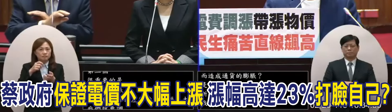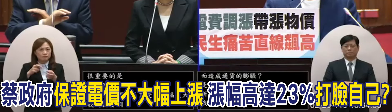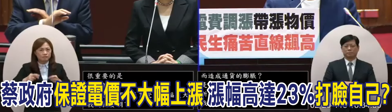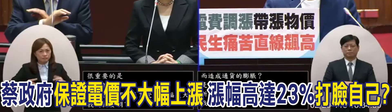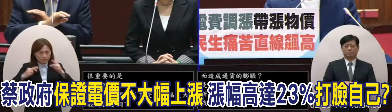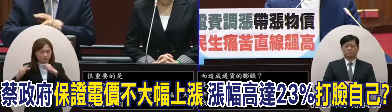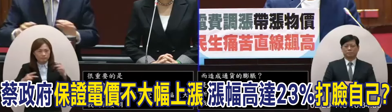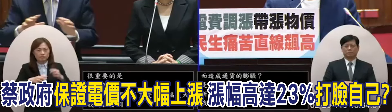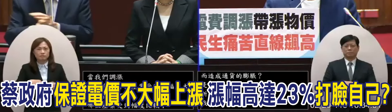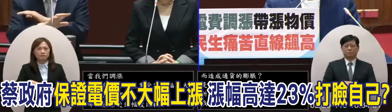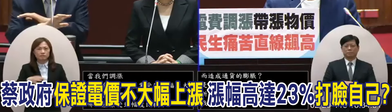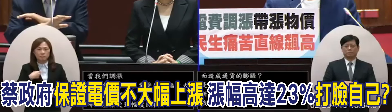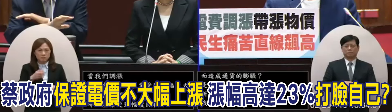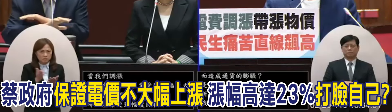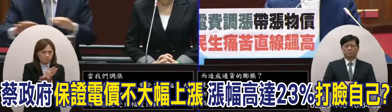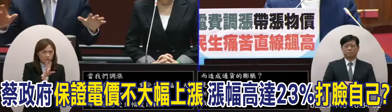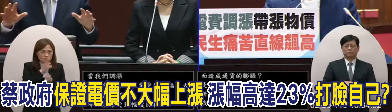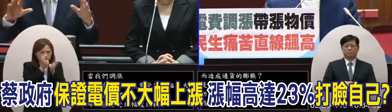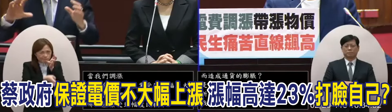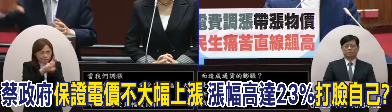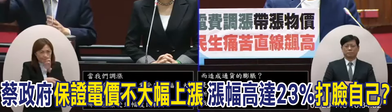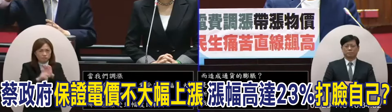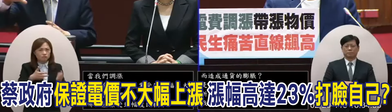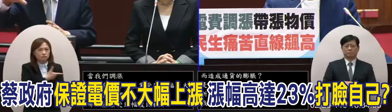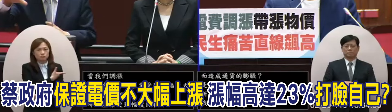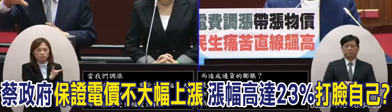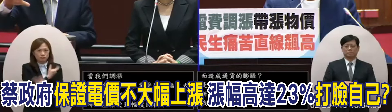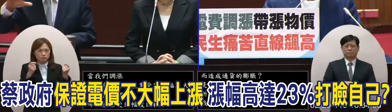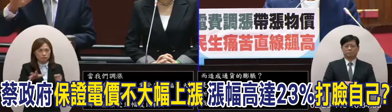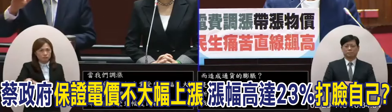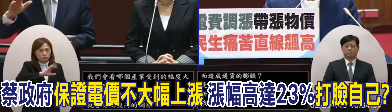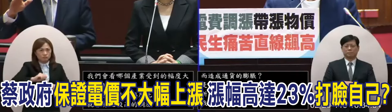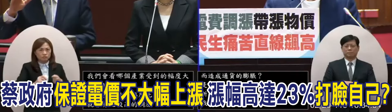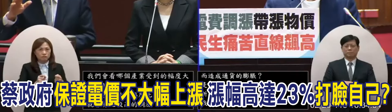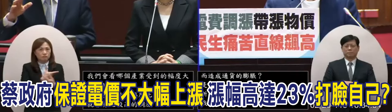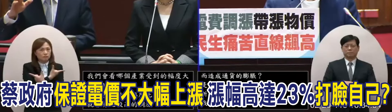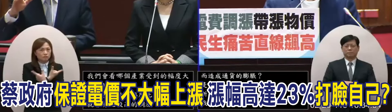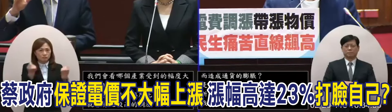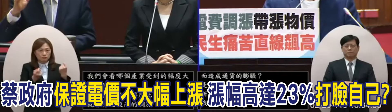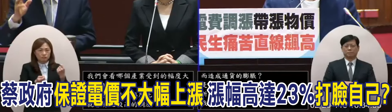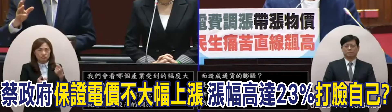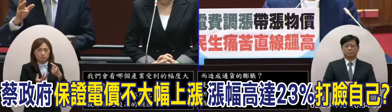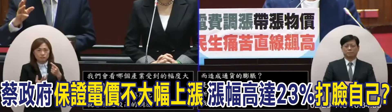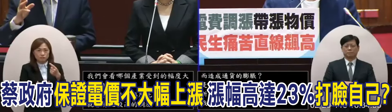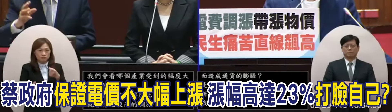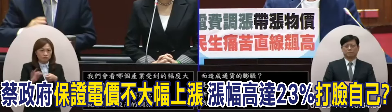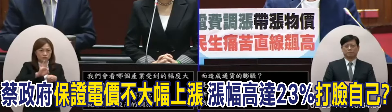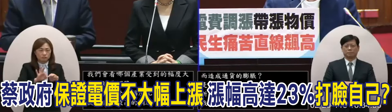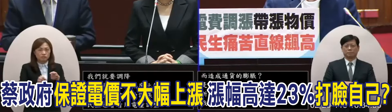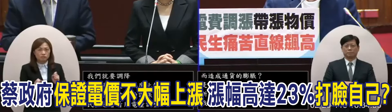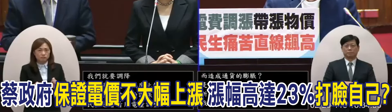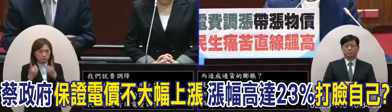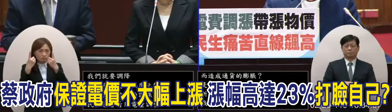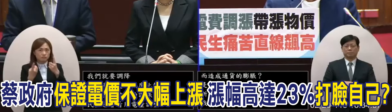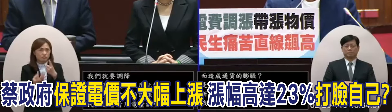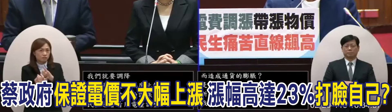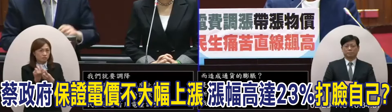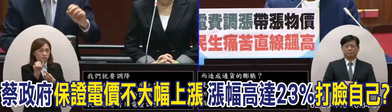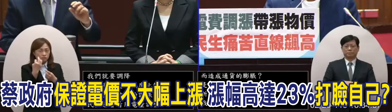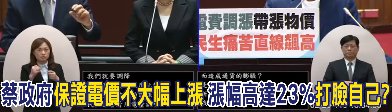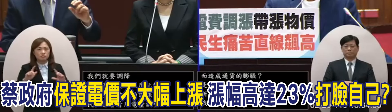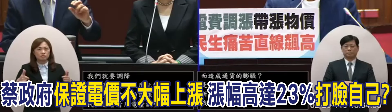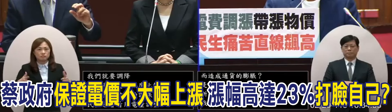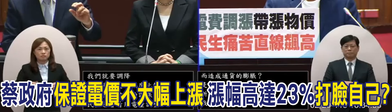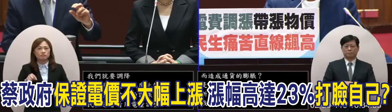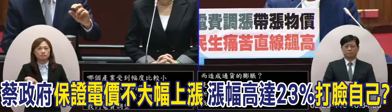说cross the board， 不是说一体全部涨多少。这也就是我们在这三次的电价调整的过程当